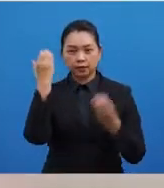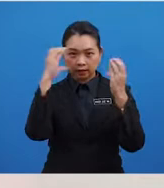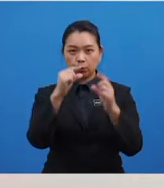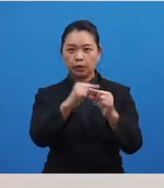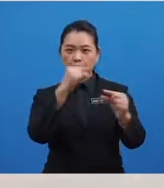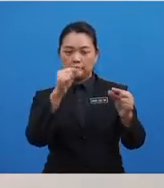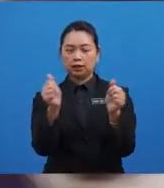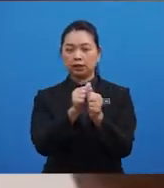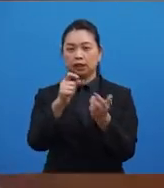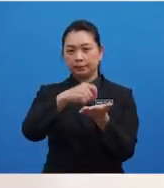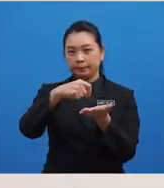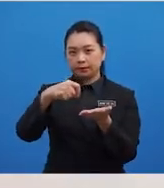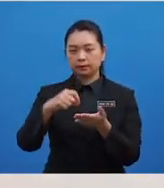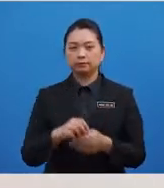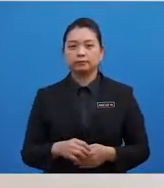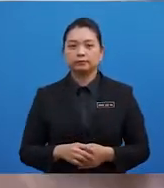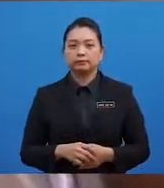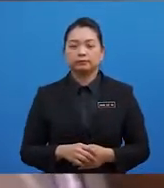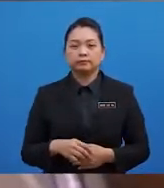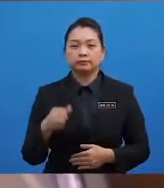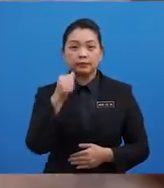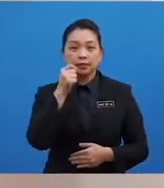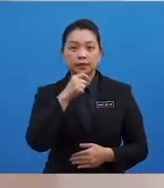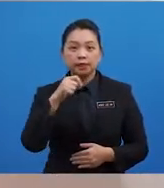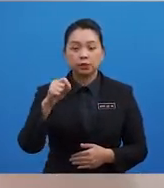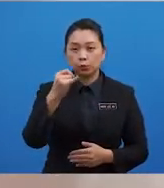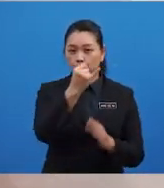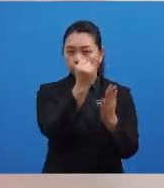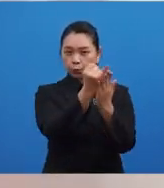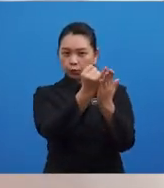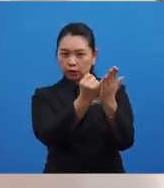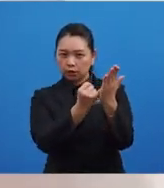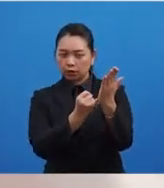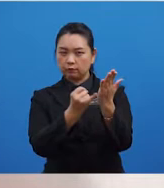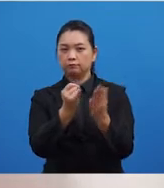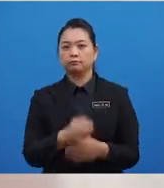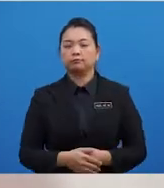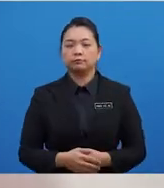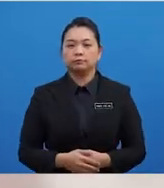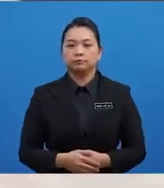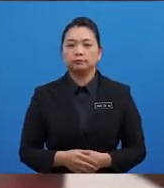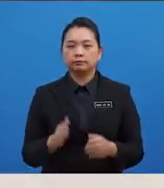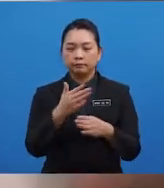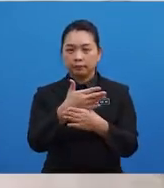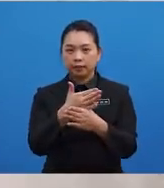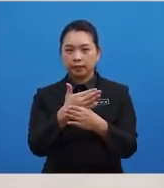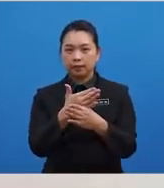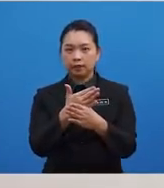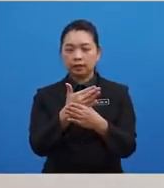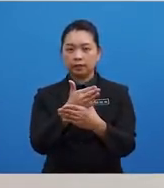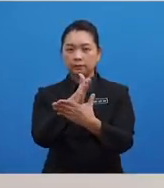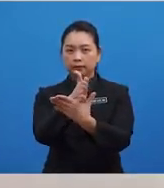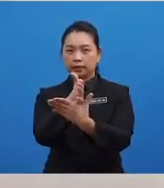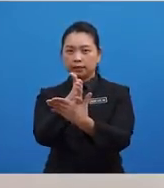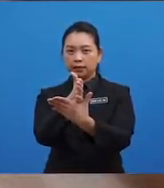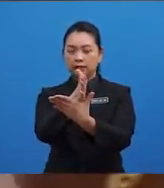pensel. Garisan ini merupakan paksi simetri di mana garisan ini membahagikan kepingan kertas